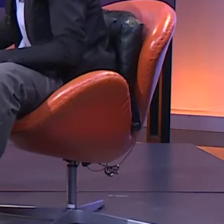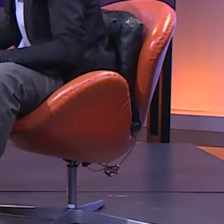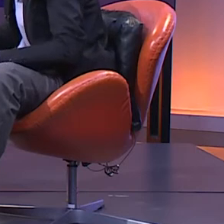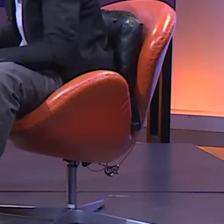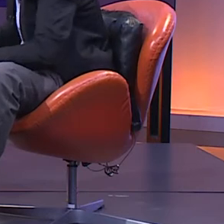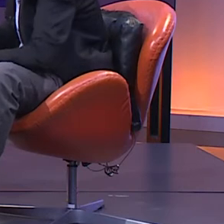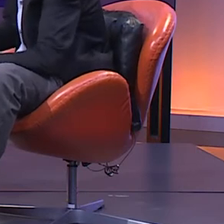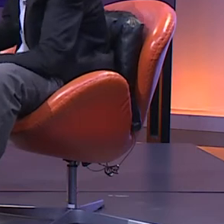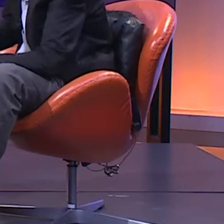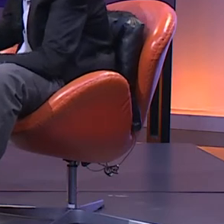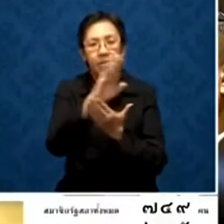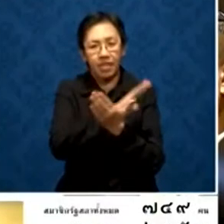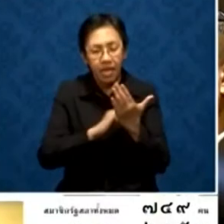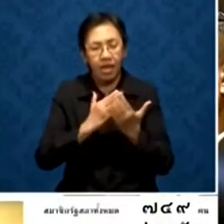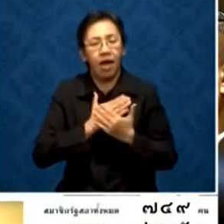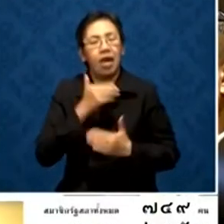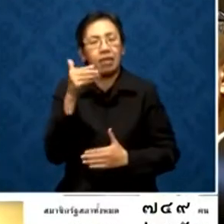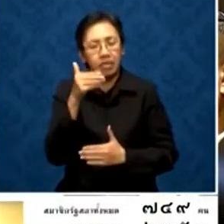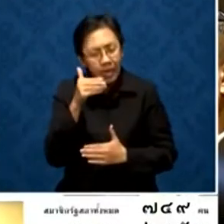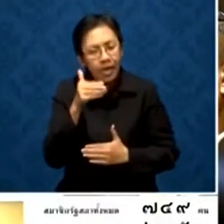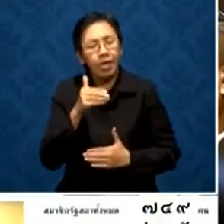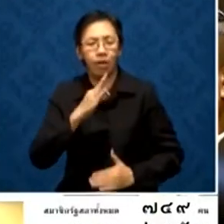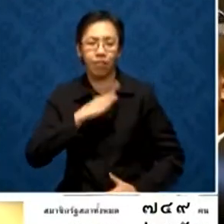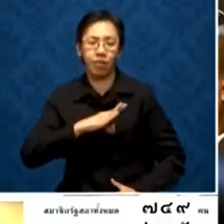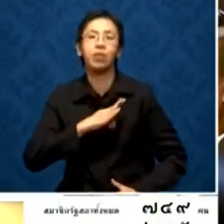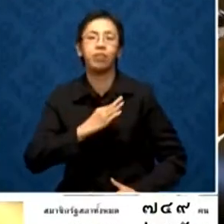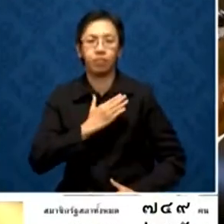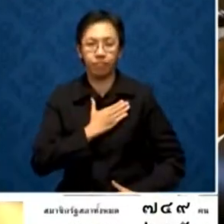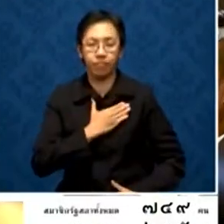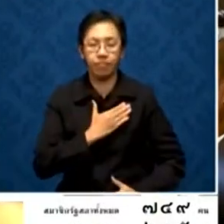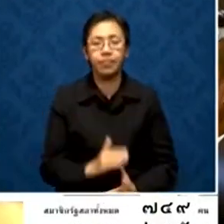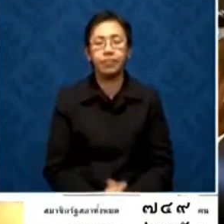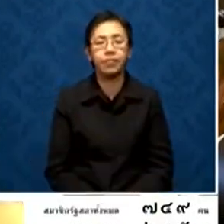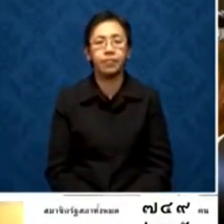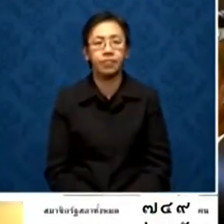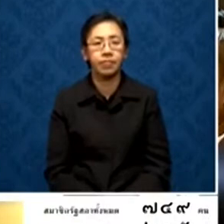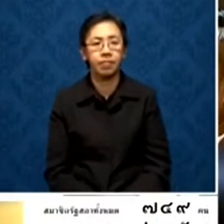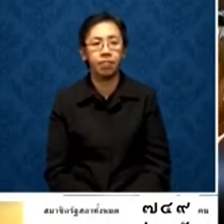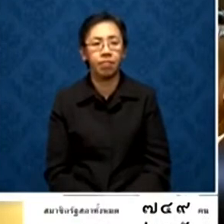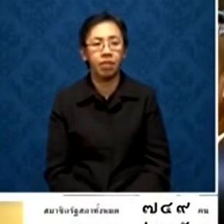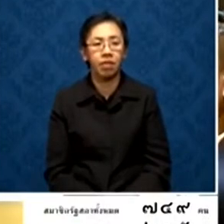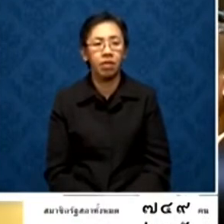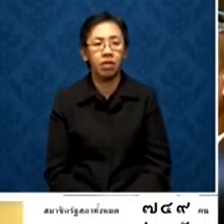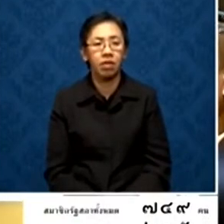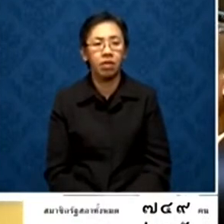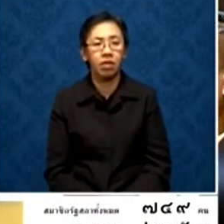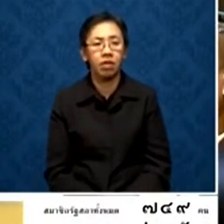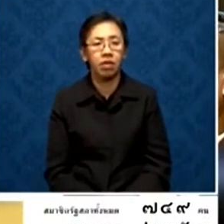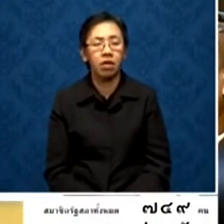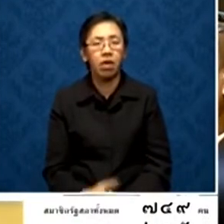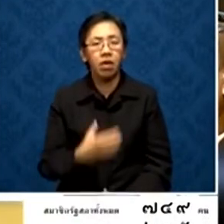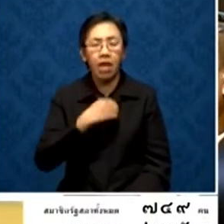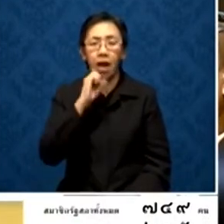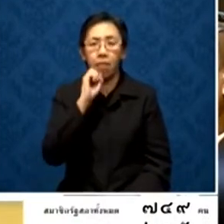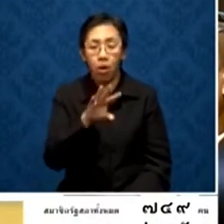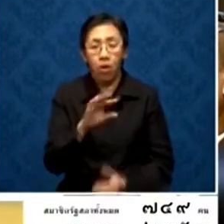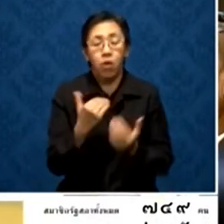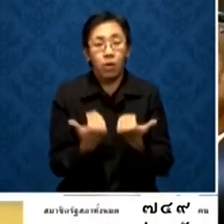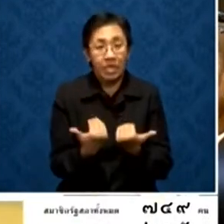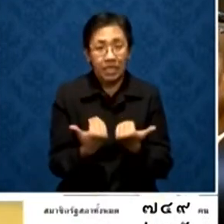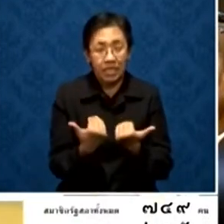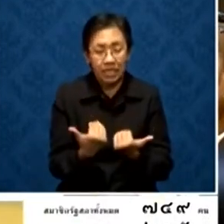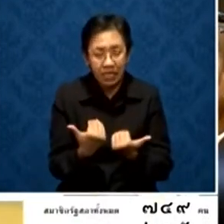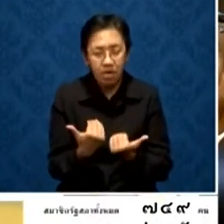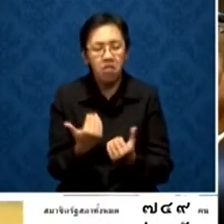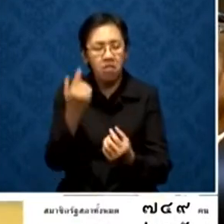คนไทยที่รักชาติรักสถาบันต้องการปกป้องประเทศชาติปกป้องบ้านเมืองท่านนี้นะครั้งที่แล้วไม่ได้อยู่พรรคนี้นะพรรคนี้เพิ่งมาไงใช่ไหมครั้งที่แล้วอยู่พลังประชารั